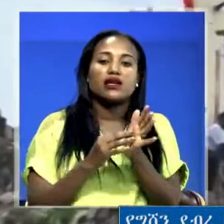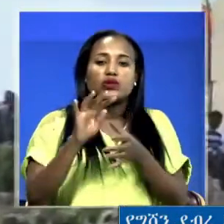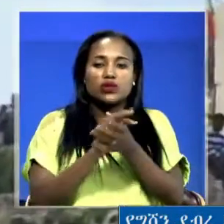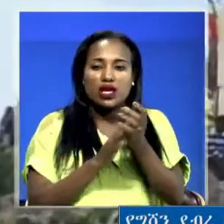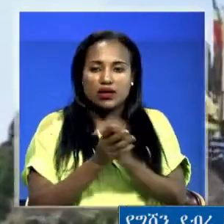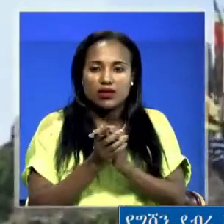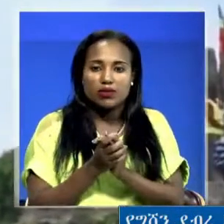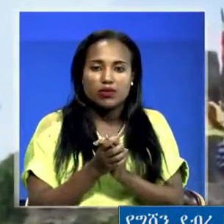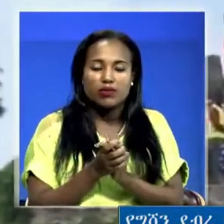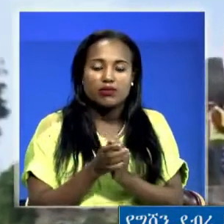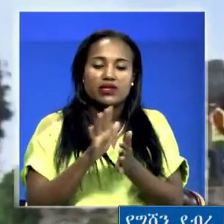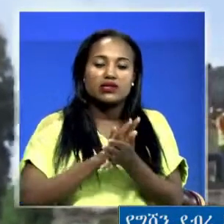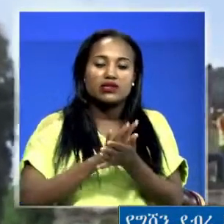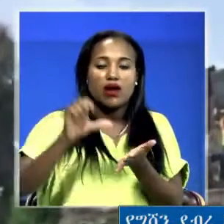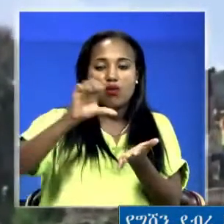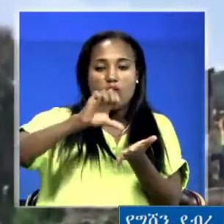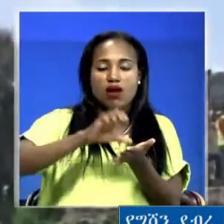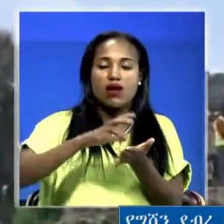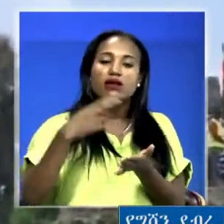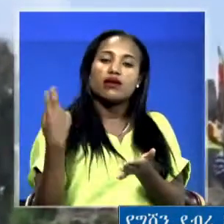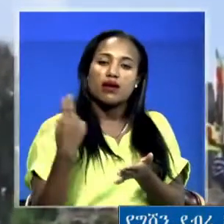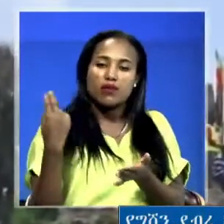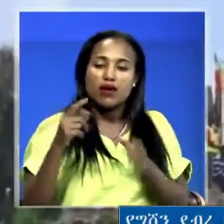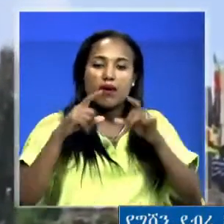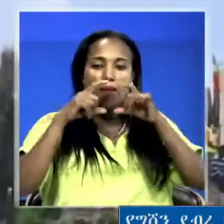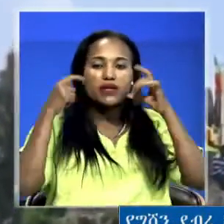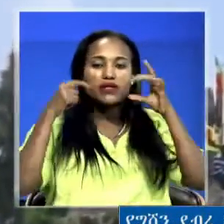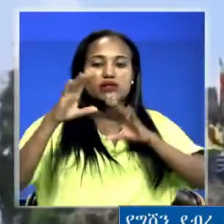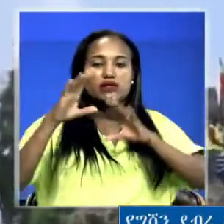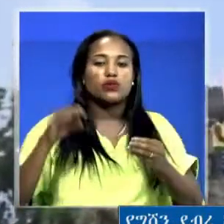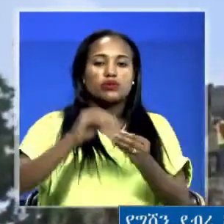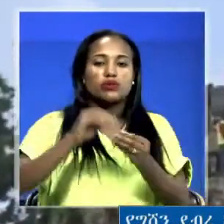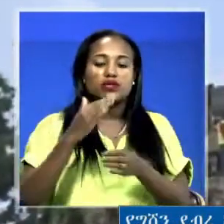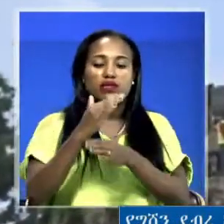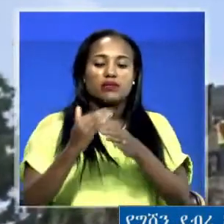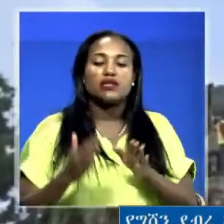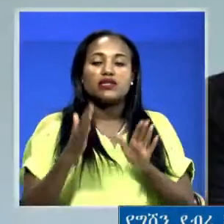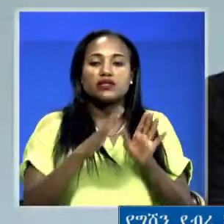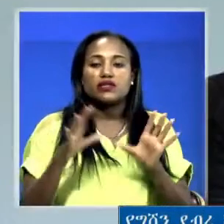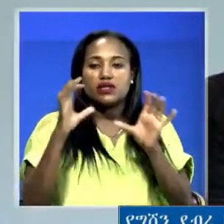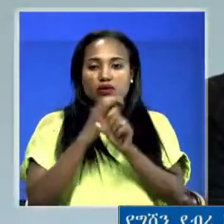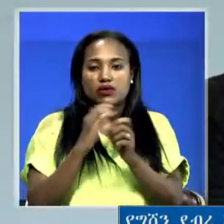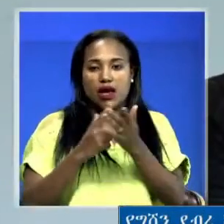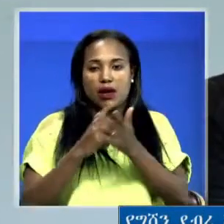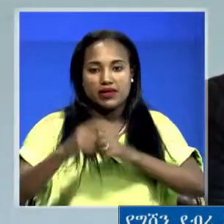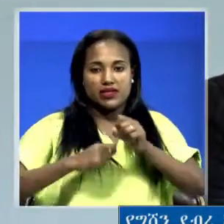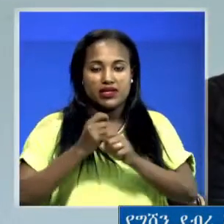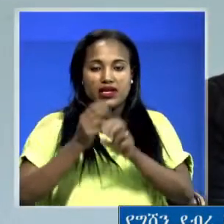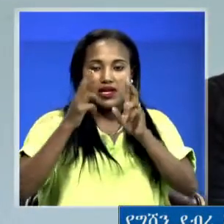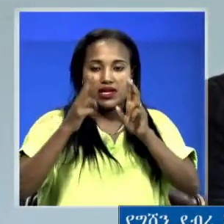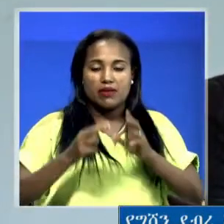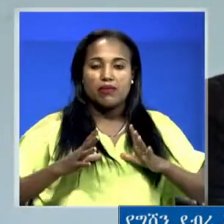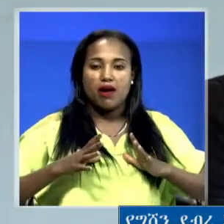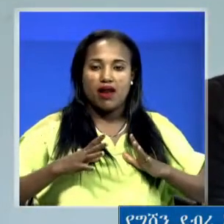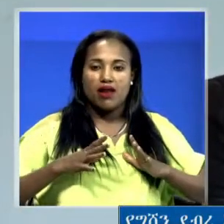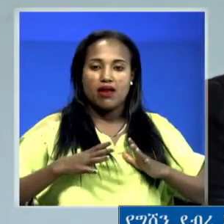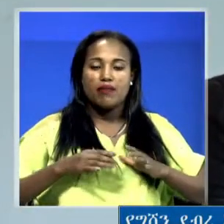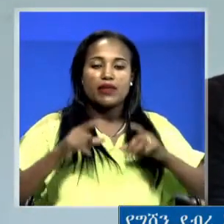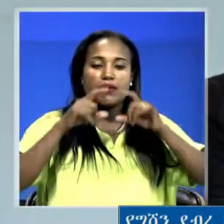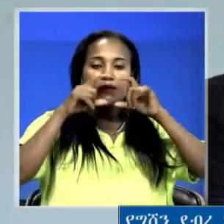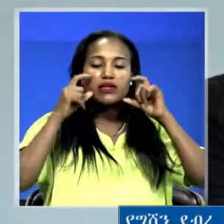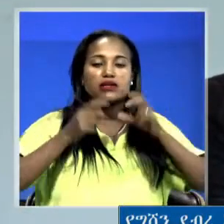እንድታጠቡ በሳኒታይዘር እንድጠቀሙና ማስክ እንዳደርጉ ጭምር ቅድመ ዝግጅቶች ተጠናቀዋል። የዚህ ዓመት ክብረ በዓል በማስክ